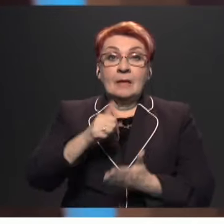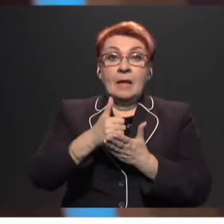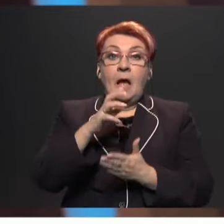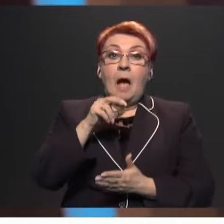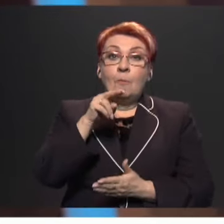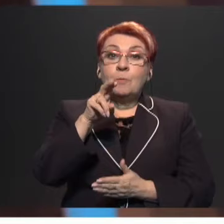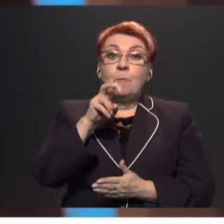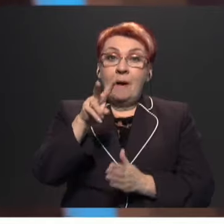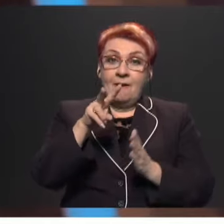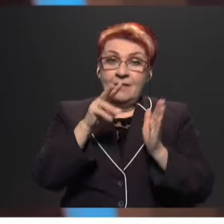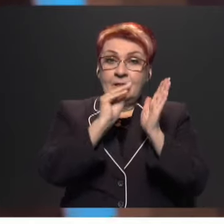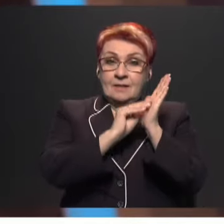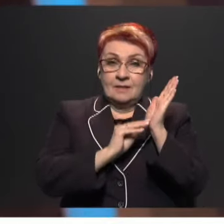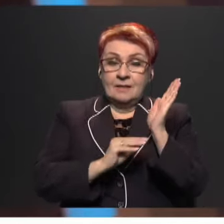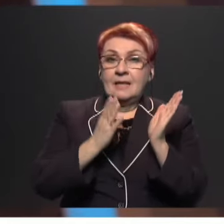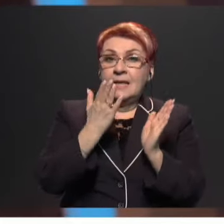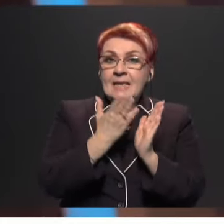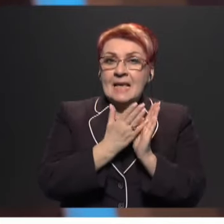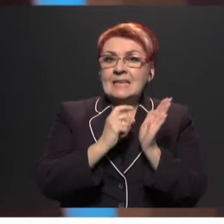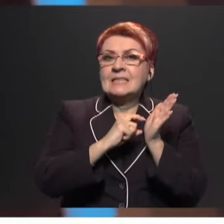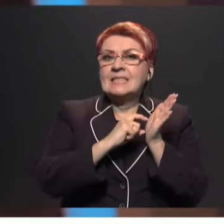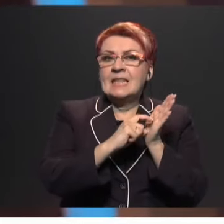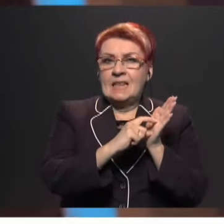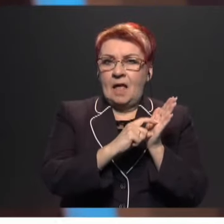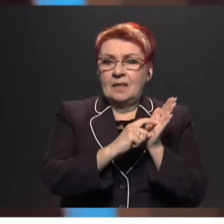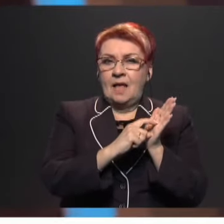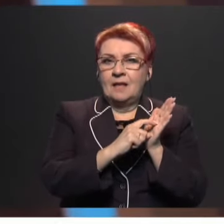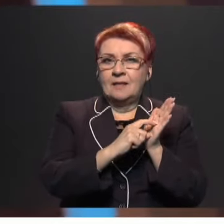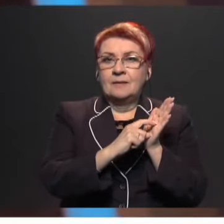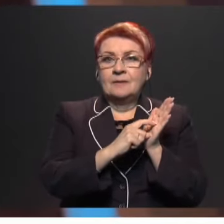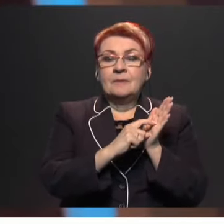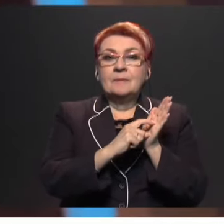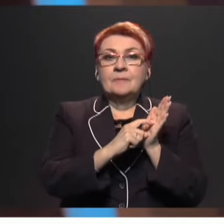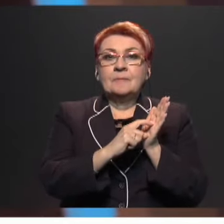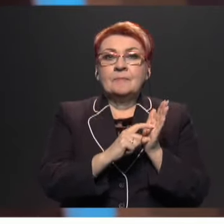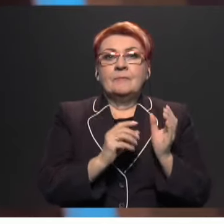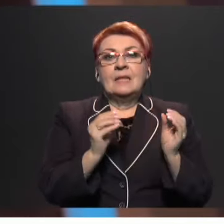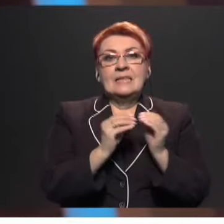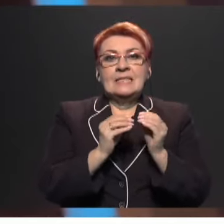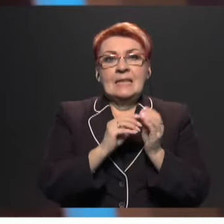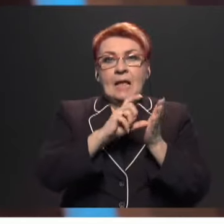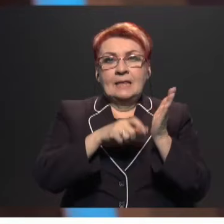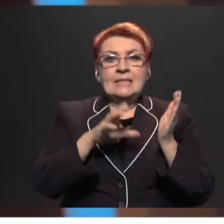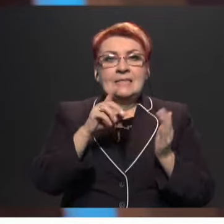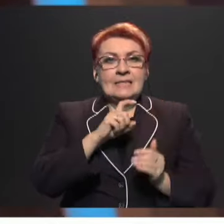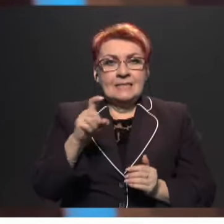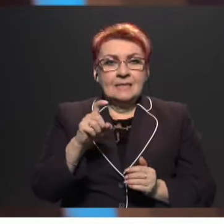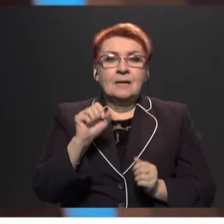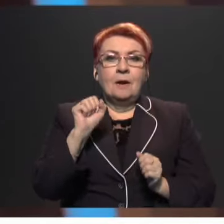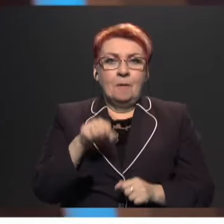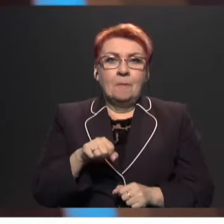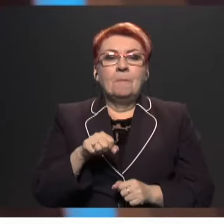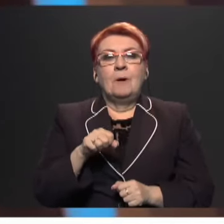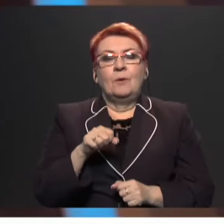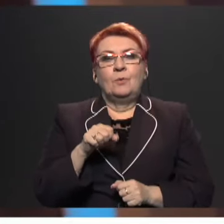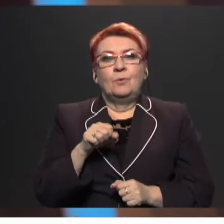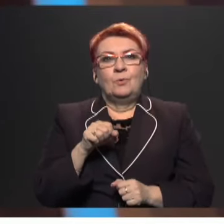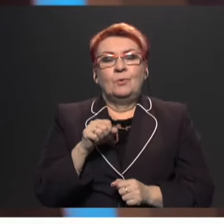Павла есть цитата, там 10 стих, я могу не помнить,